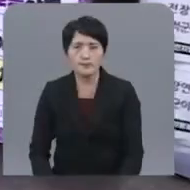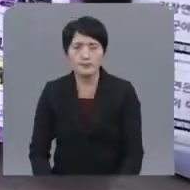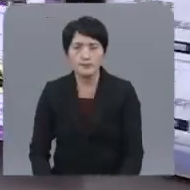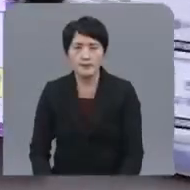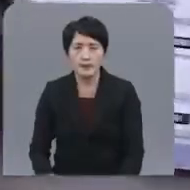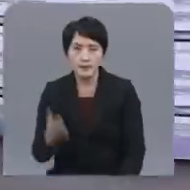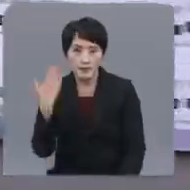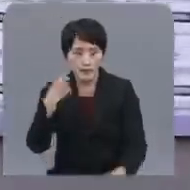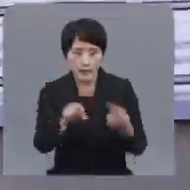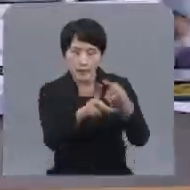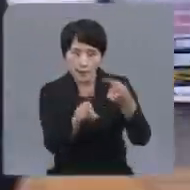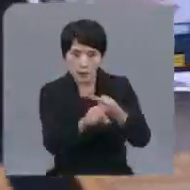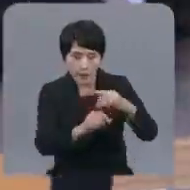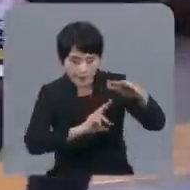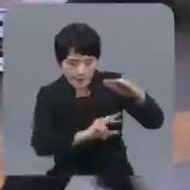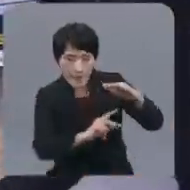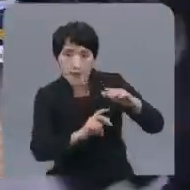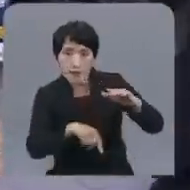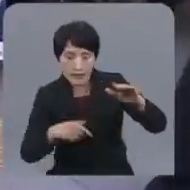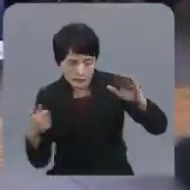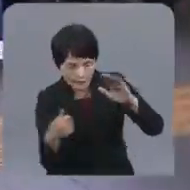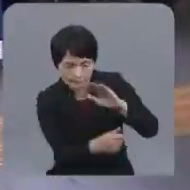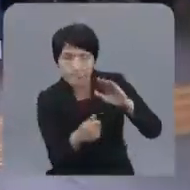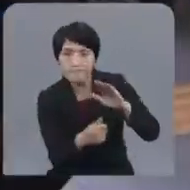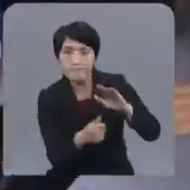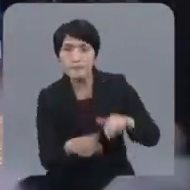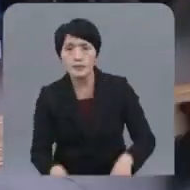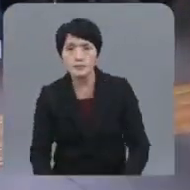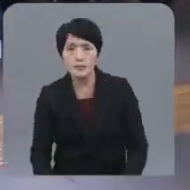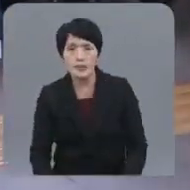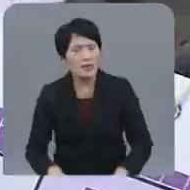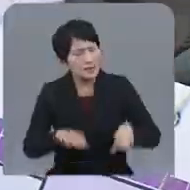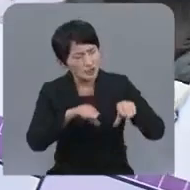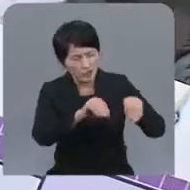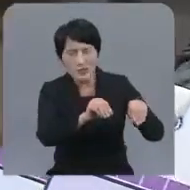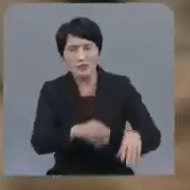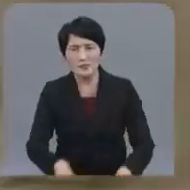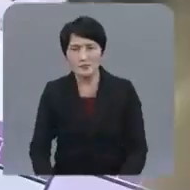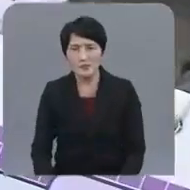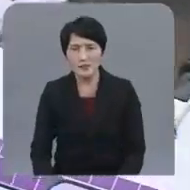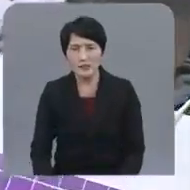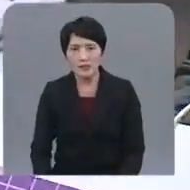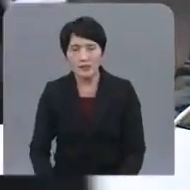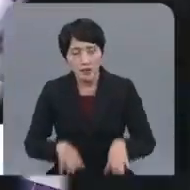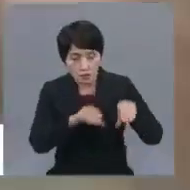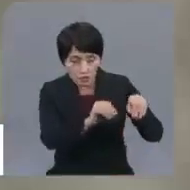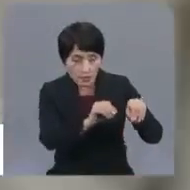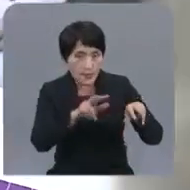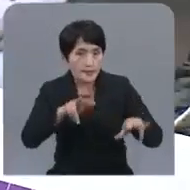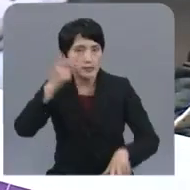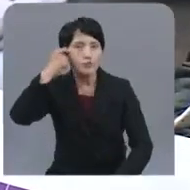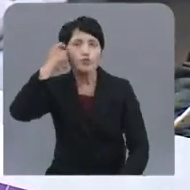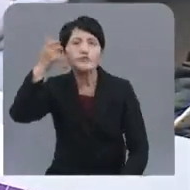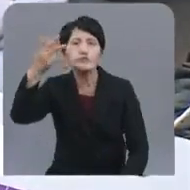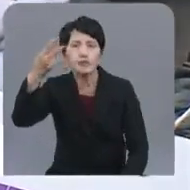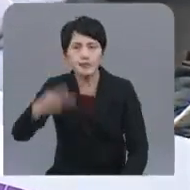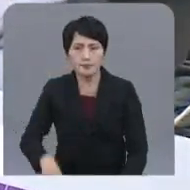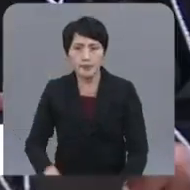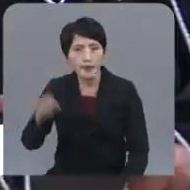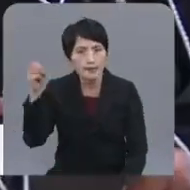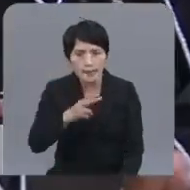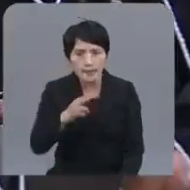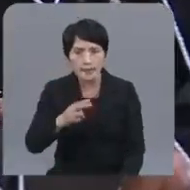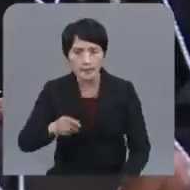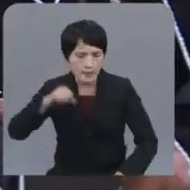die Organisation für Menschen mit Behinderung solidarity agains disability Diskrimination sedd hat ihre